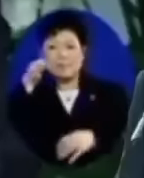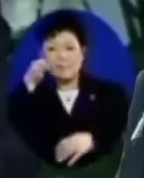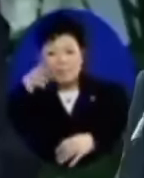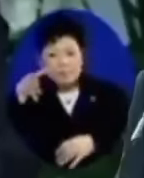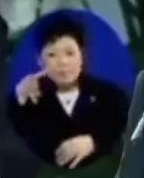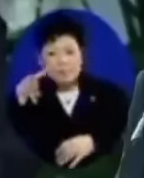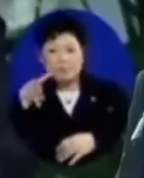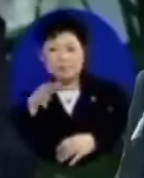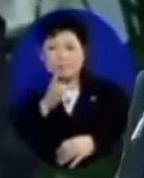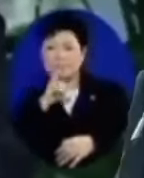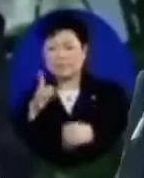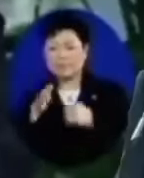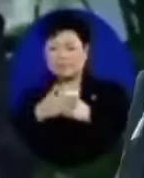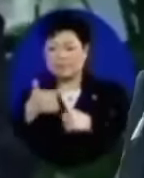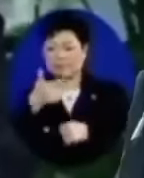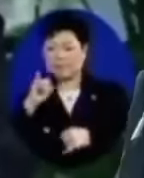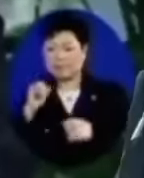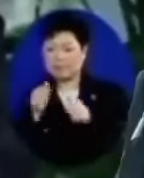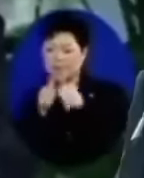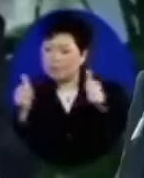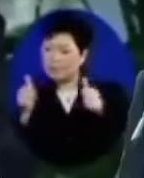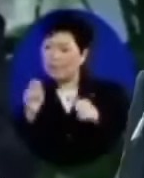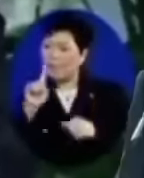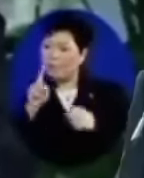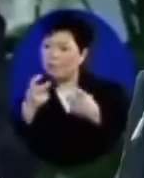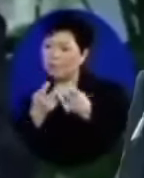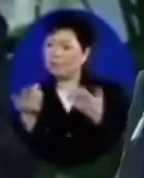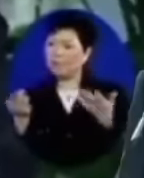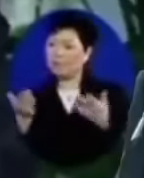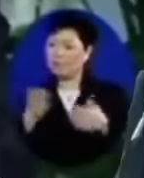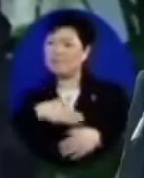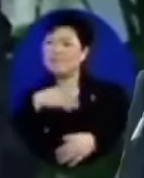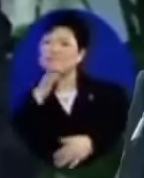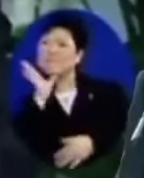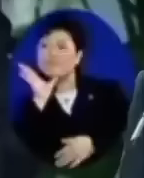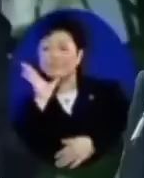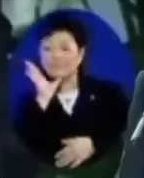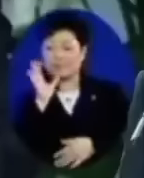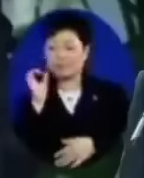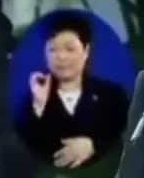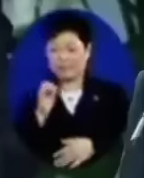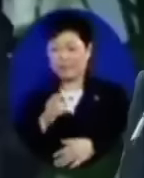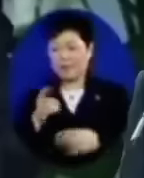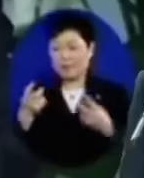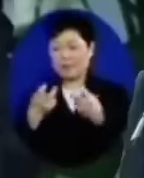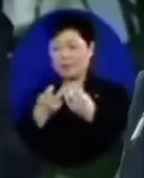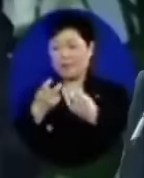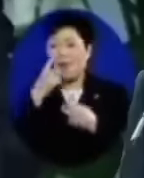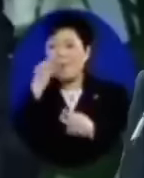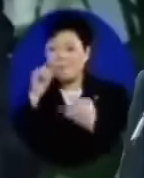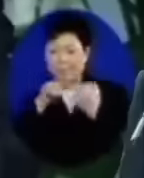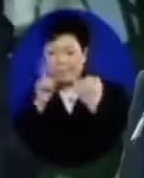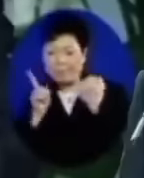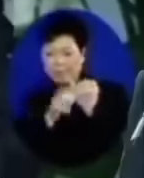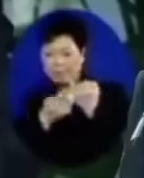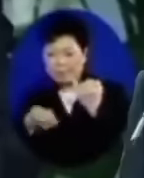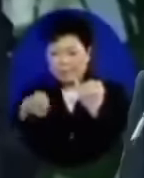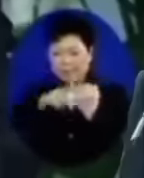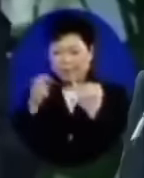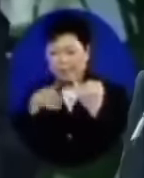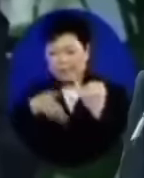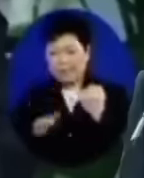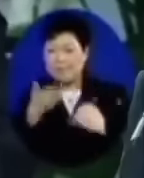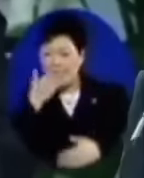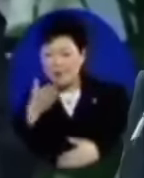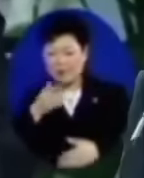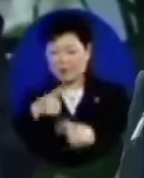말했었습니다. 그래서 니고데모가 어찌 그럴 수 있습니까? 나같이 늙은 사람이 어찌 어머니 뱃속에 들어갔다가 다시 날 수 있습니까?